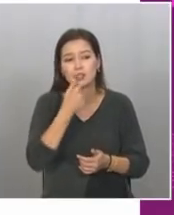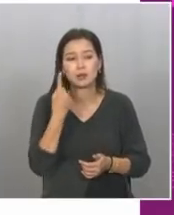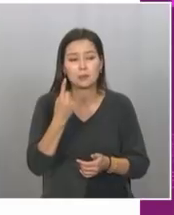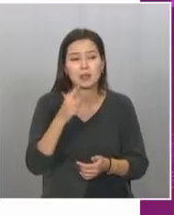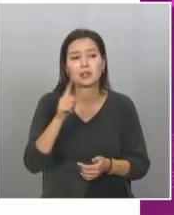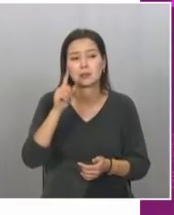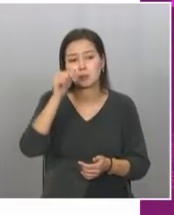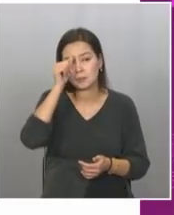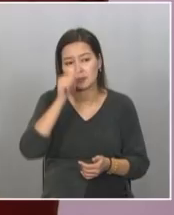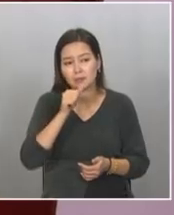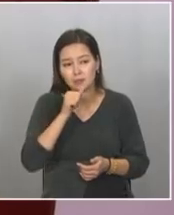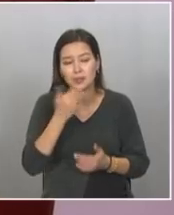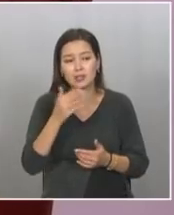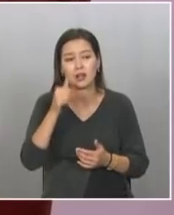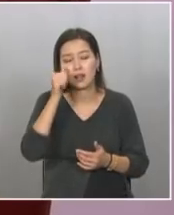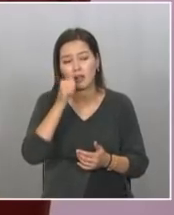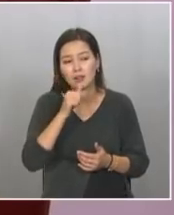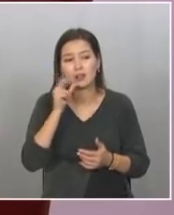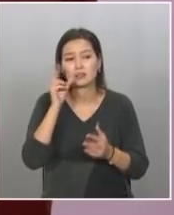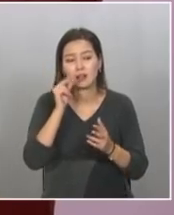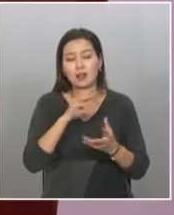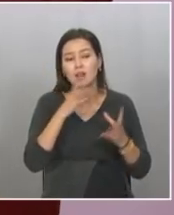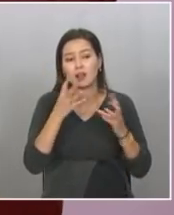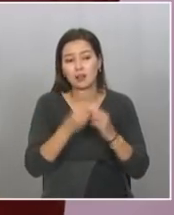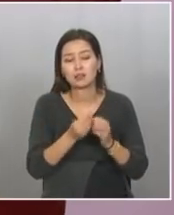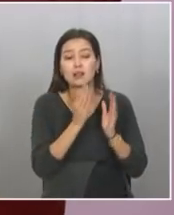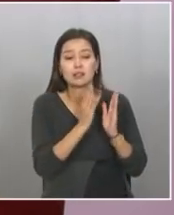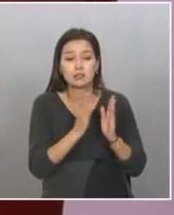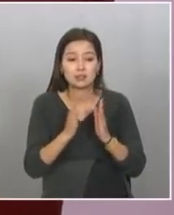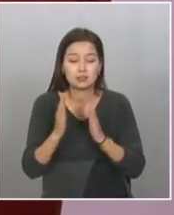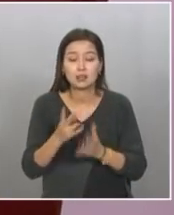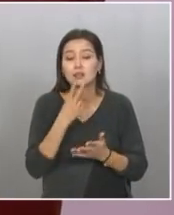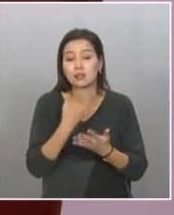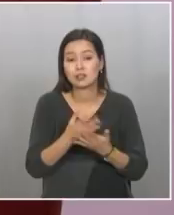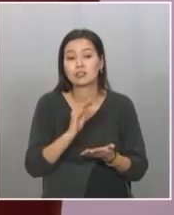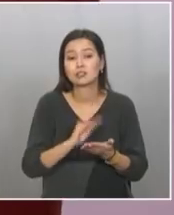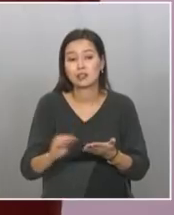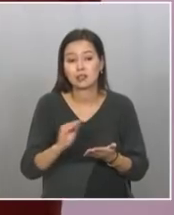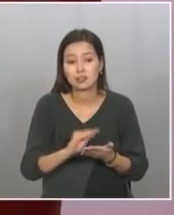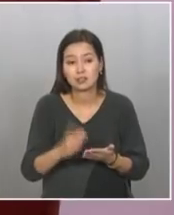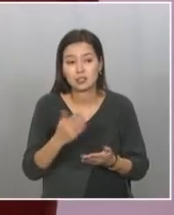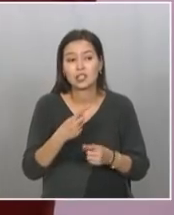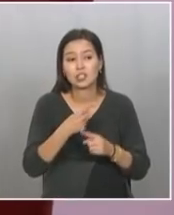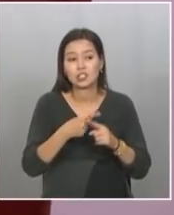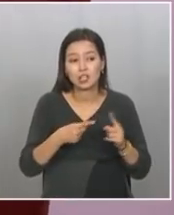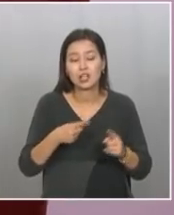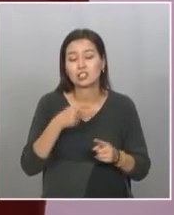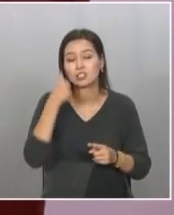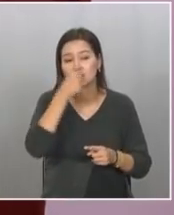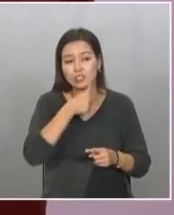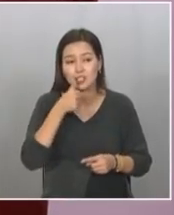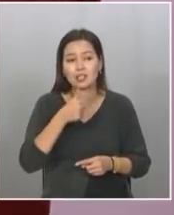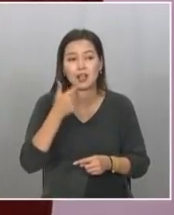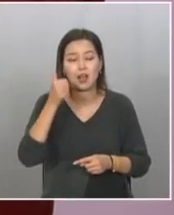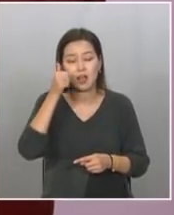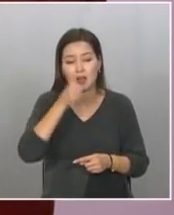жазыңдар. Ал балалар, күнтізбеге назар аударайық. Жарты жылдың айлар санын көрсететін